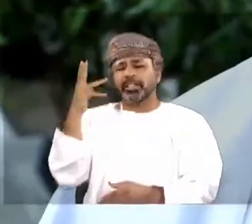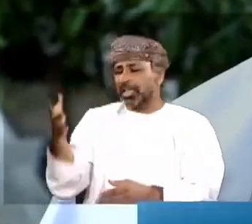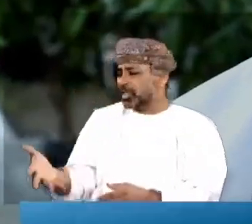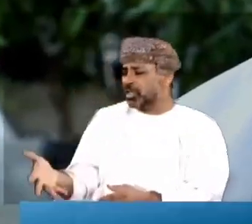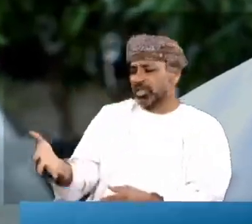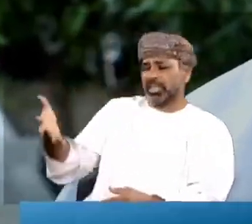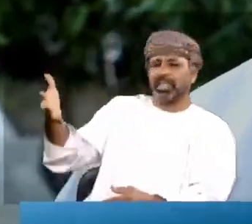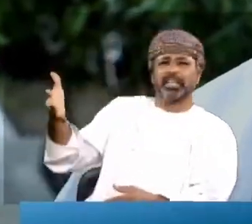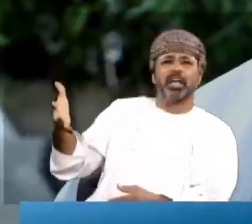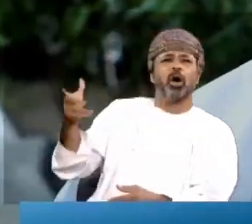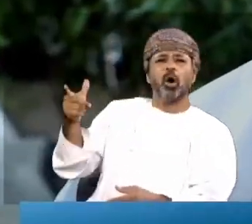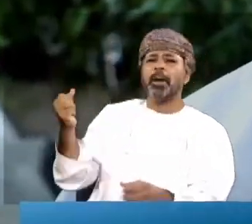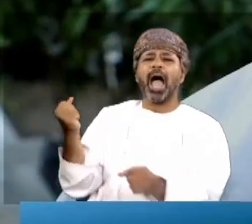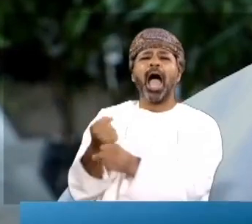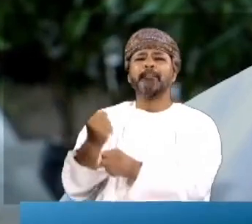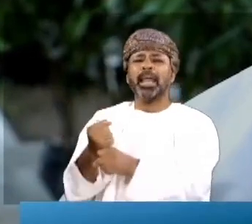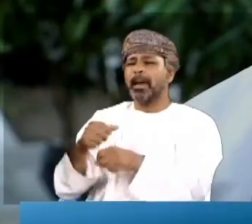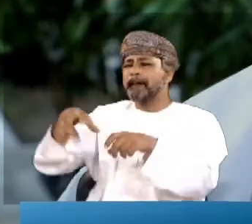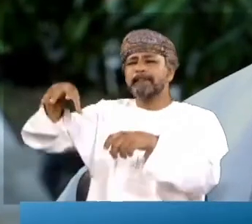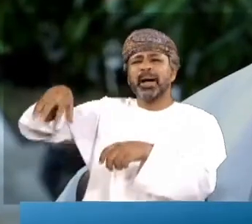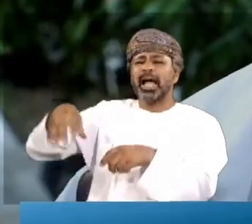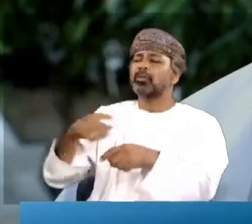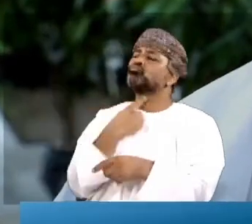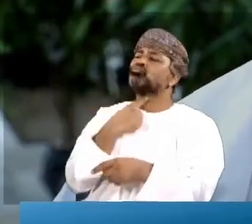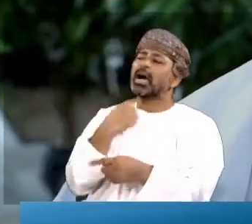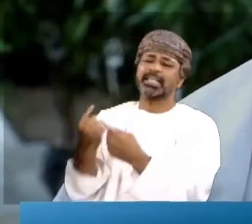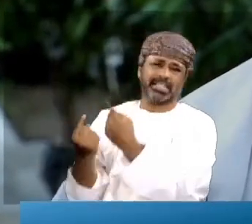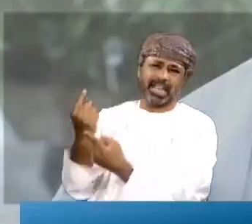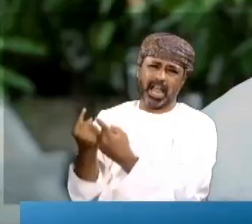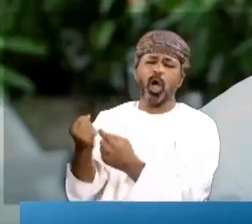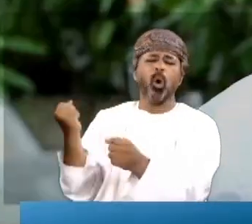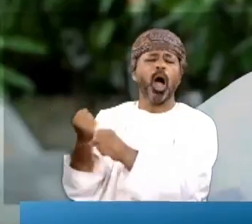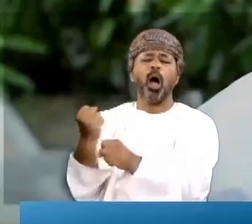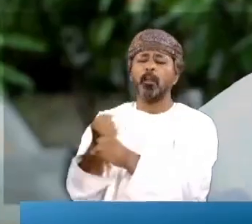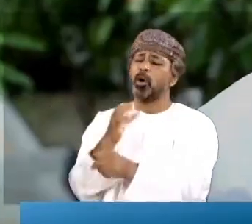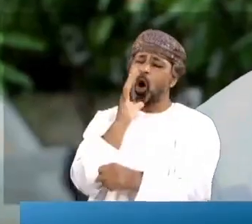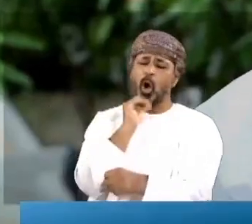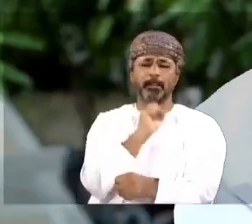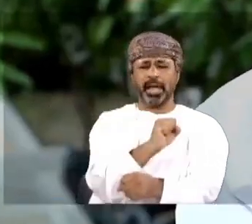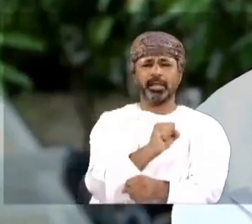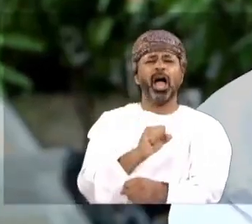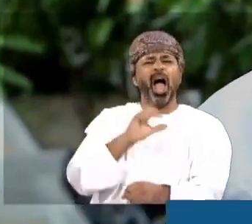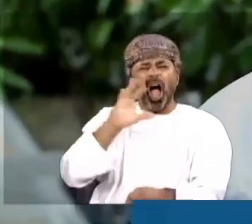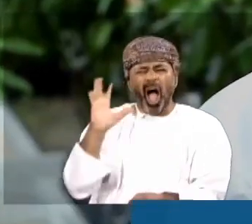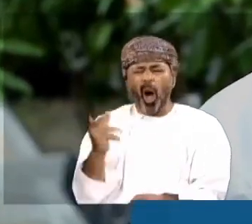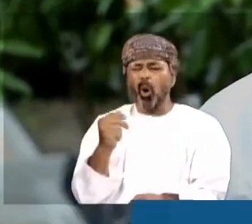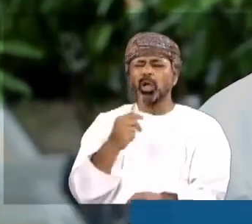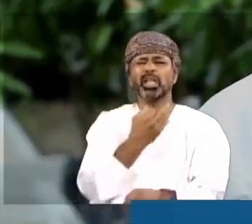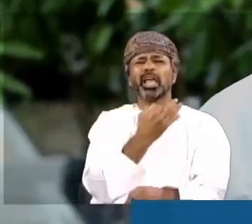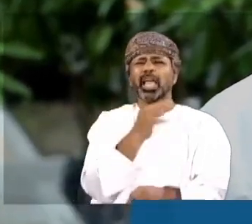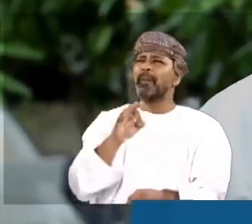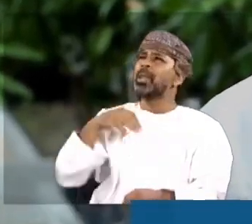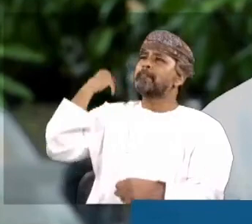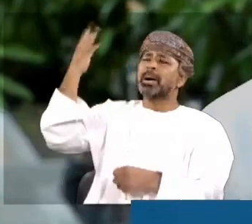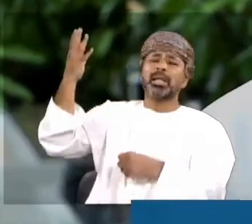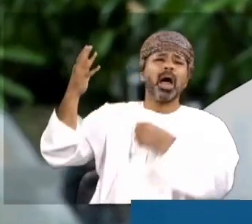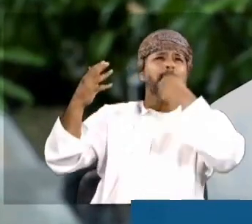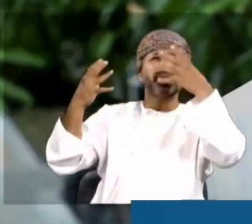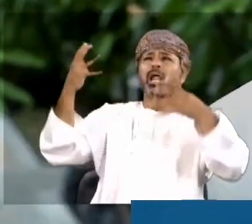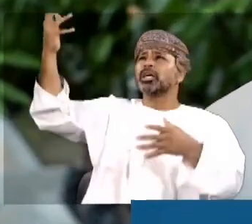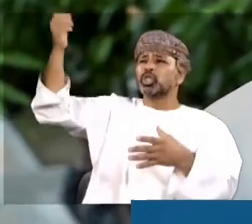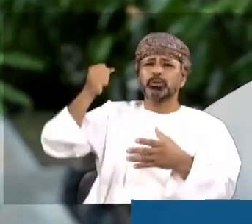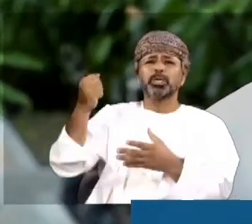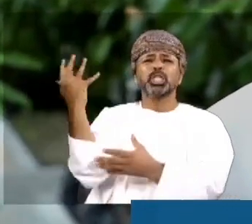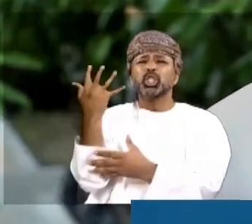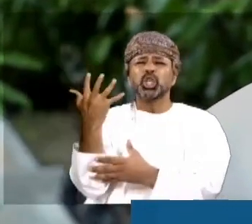إن أعمل مشتل، حبي للزراعة وحبي لعمان، حاولت أستقلب جميع الأشجار